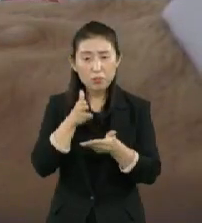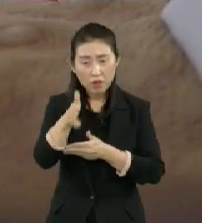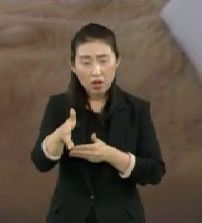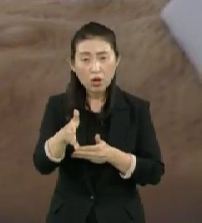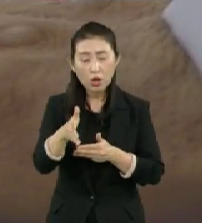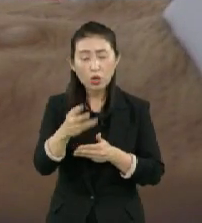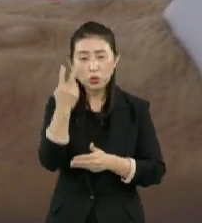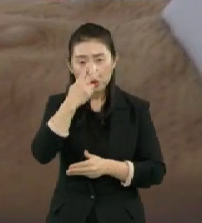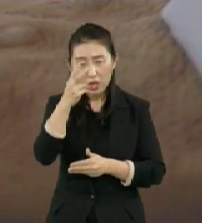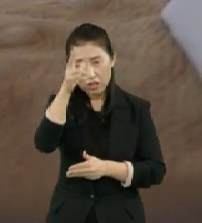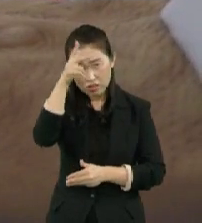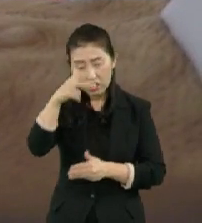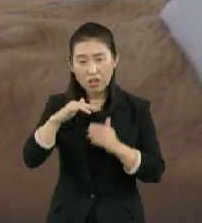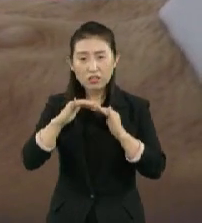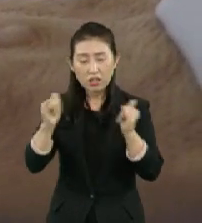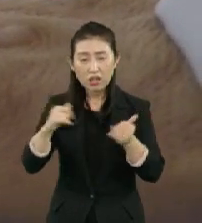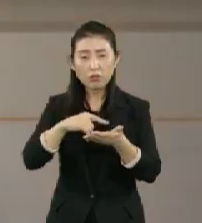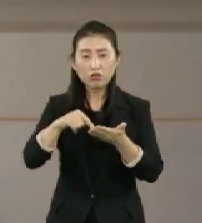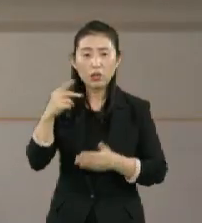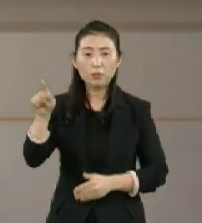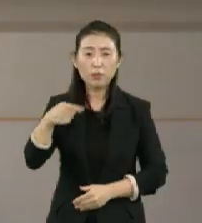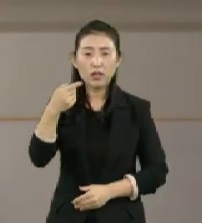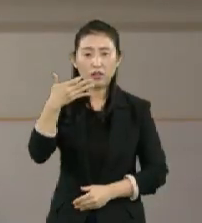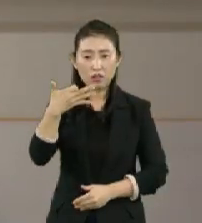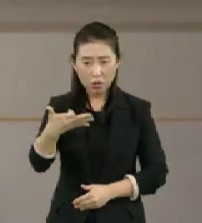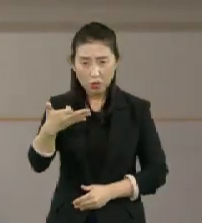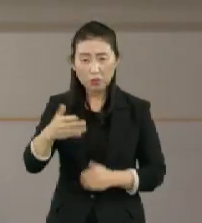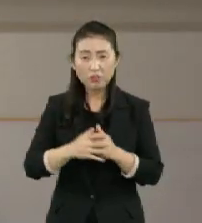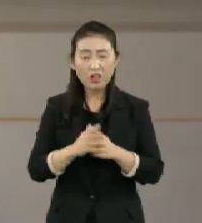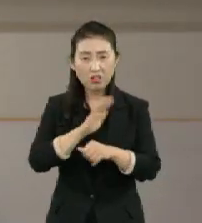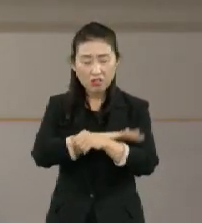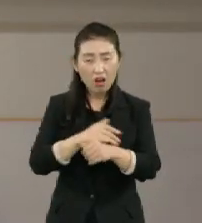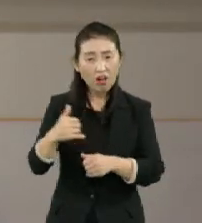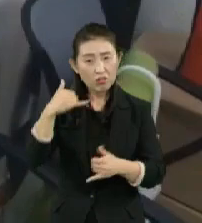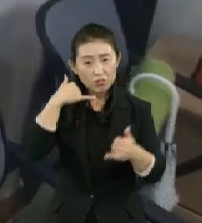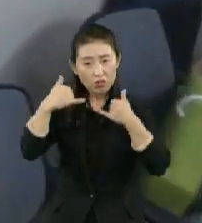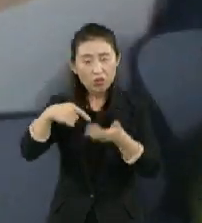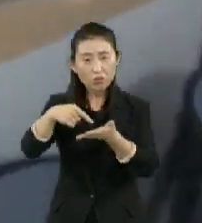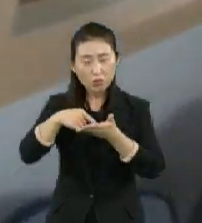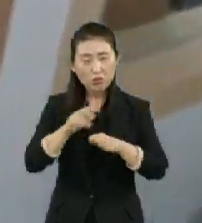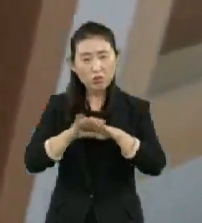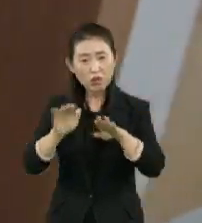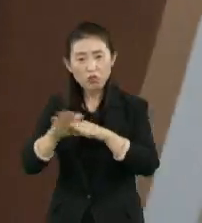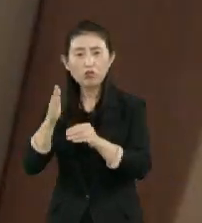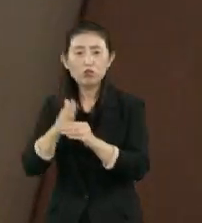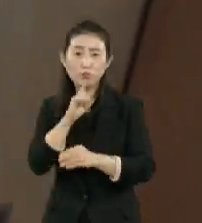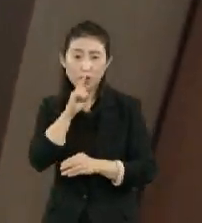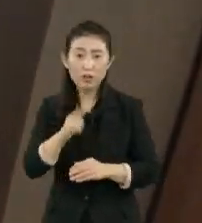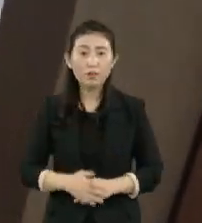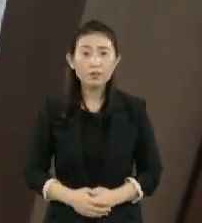관련 수사관은 119명으로 관련 신고에 적극 대처하고 있다고 밝혔습니다.